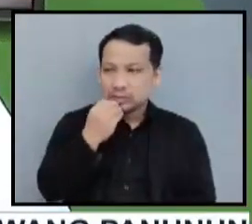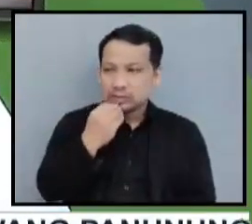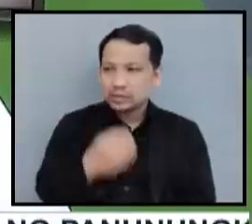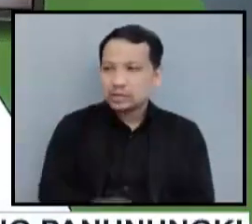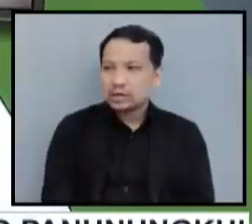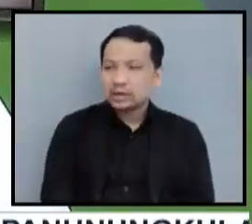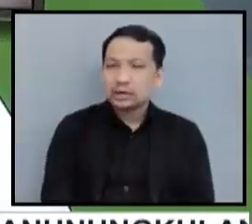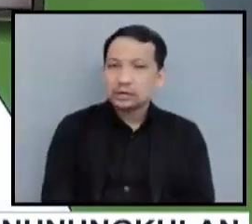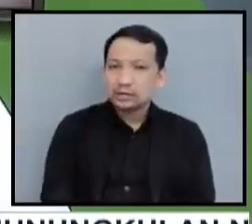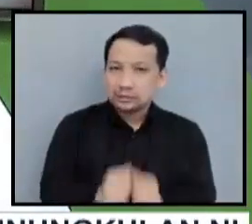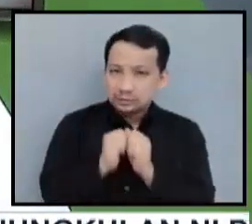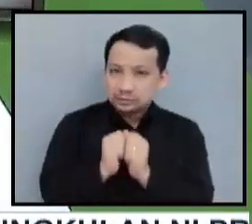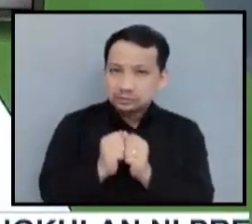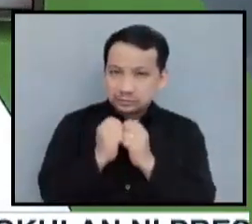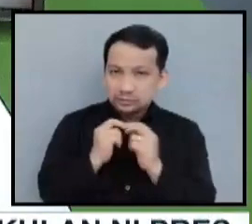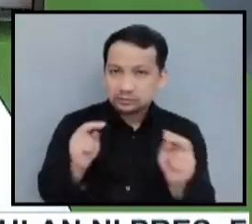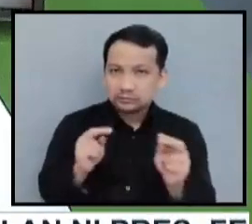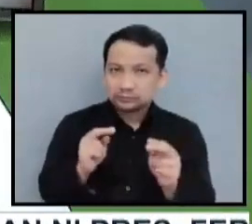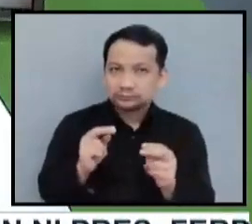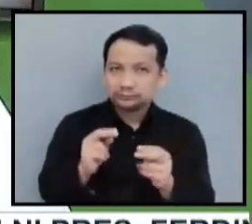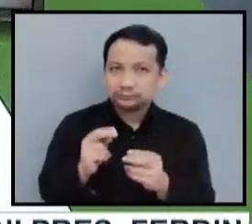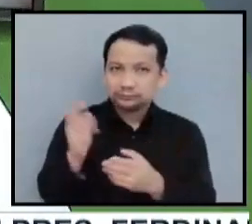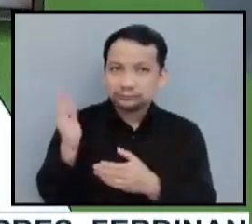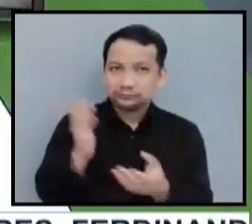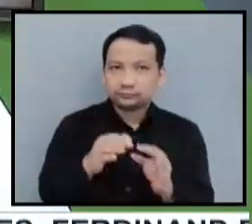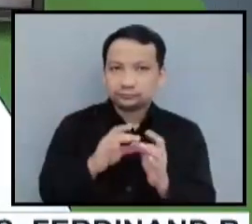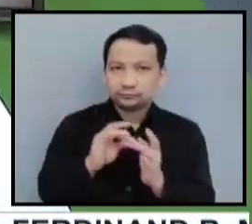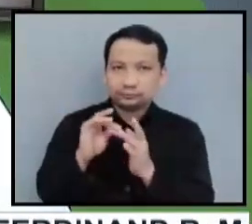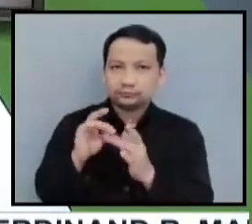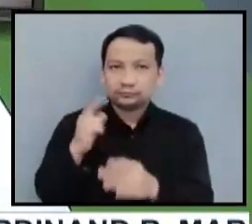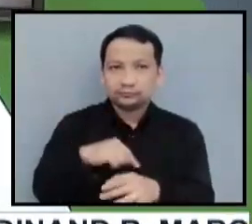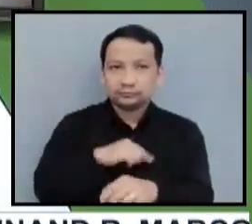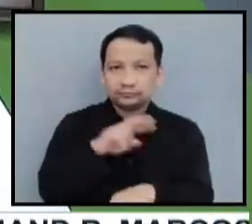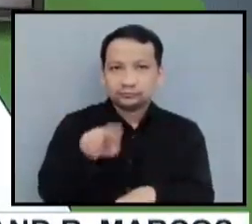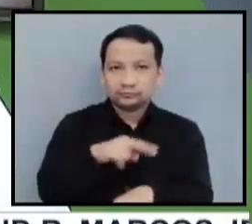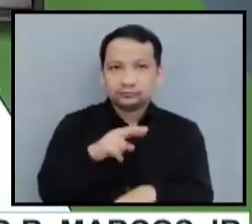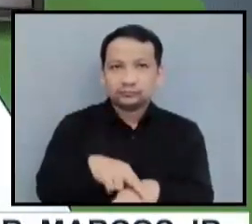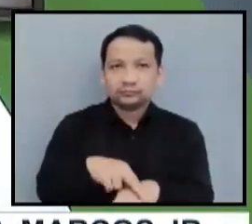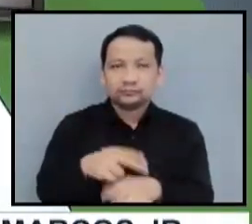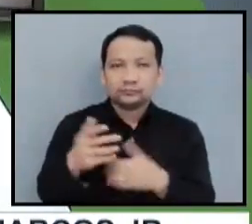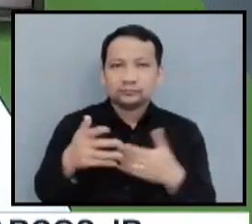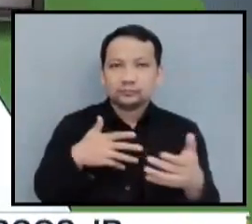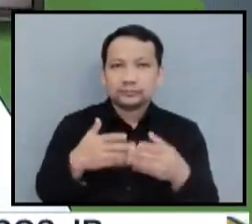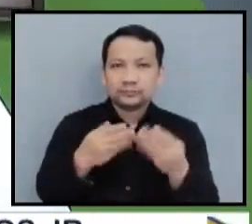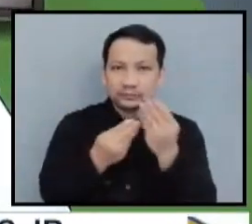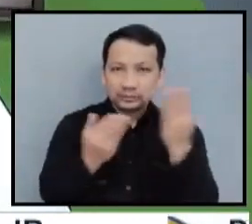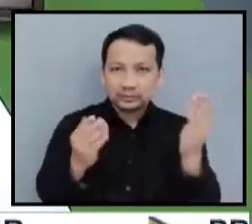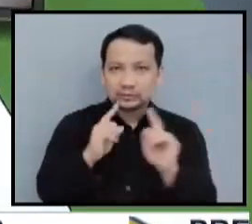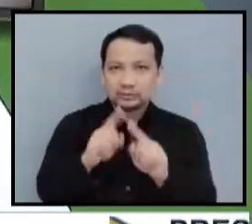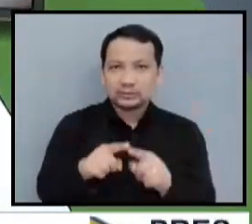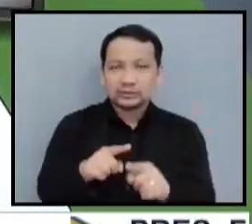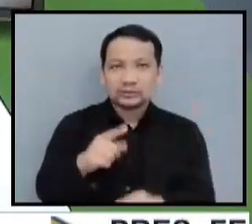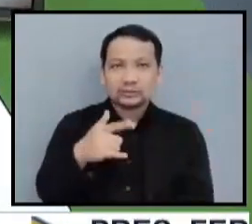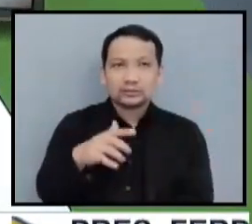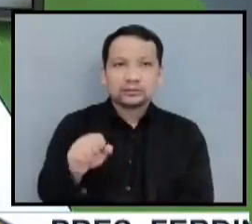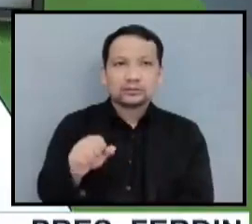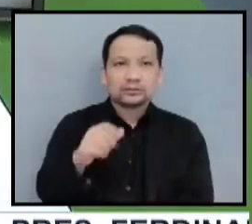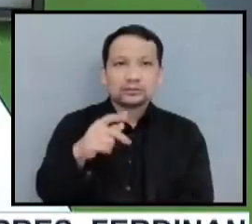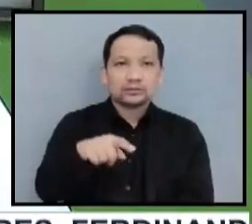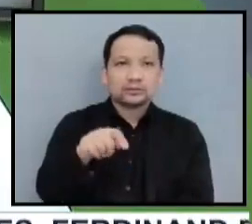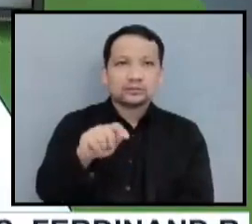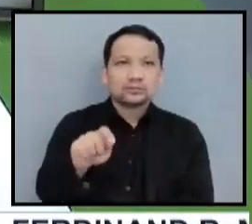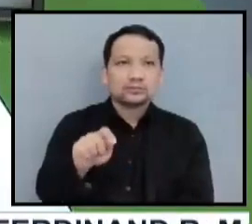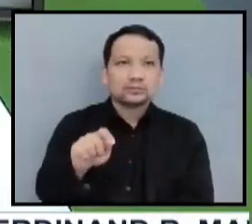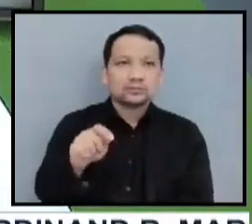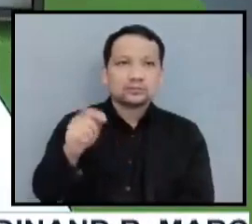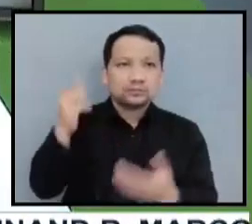Kabilang ay pinagmamalaking pinunog espesyal ng aming rehiyon. Kung ano yan, alamin natin sa report ni Glory Balegan ng PTV Cordillera. Rise